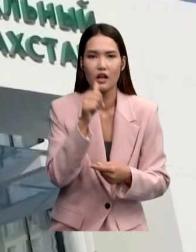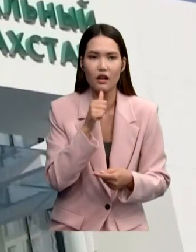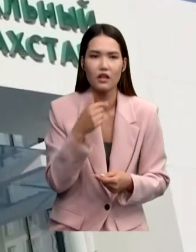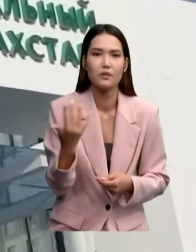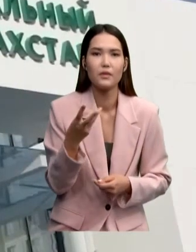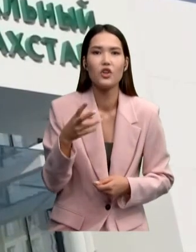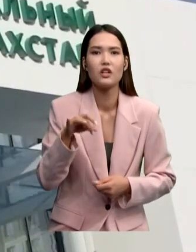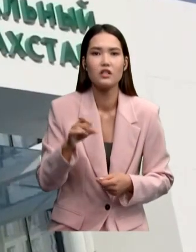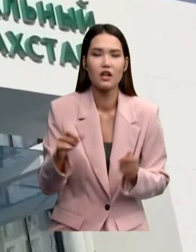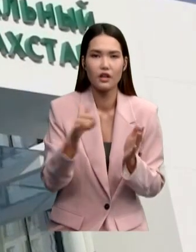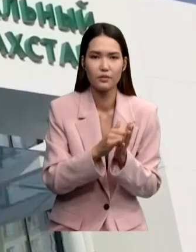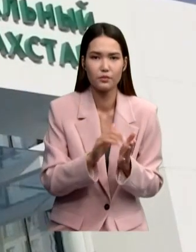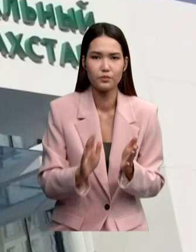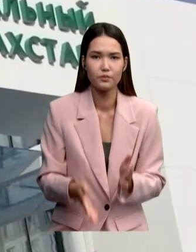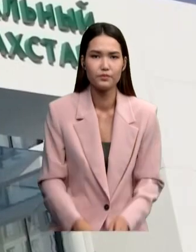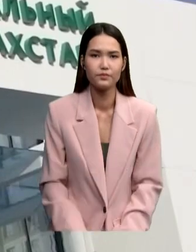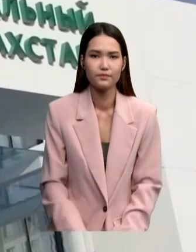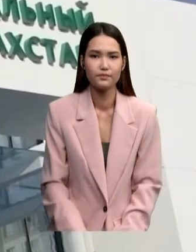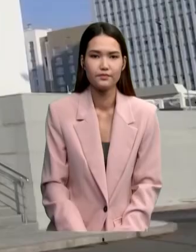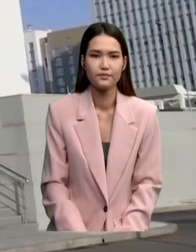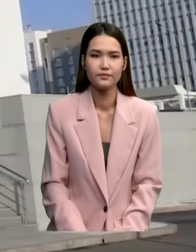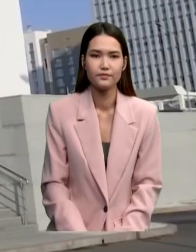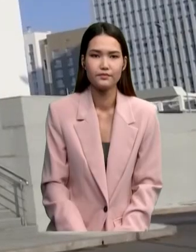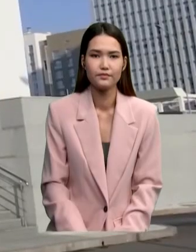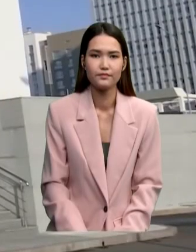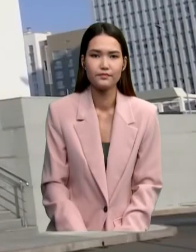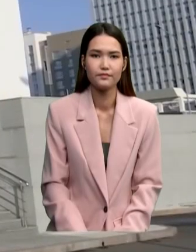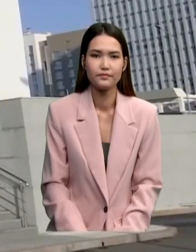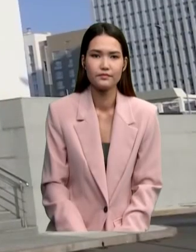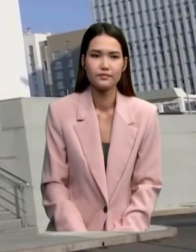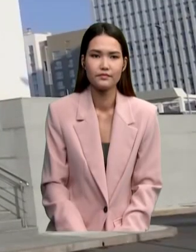5 шілдеде жариялайды. Динара Жоламанқызы, Виктор Джигирис, Атамекен Бизнес.